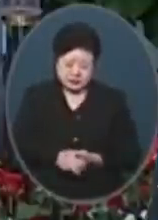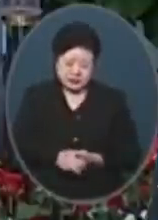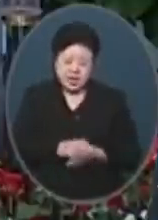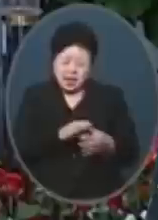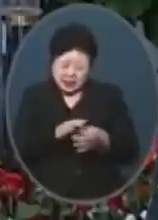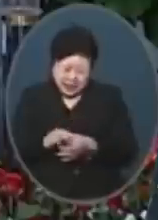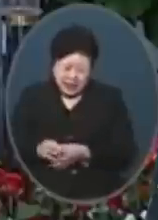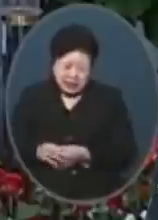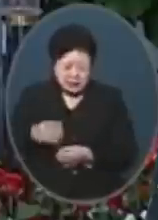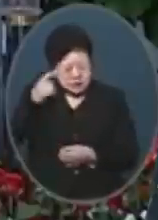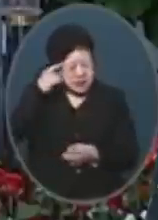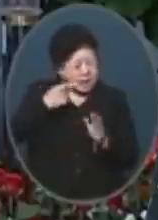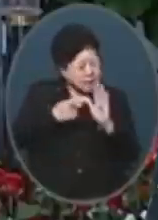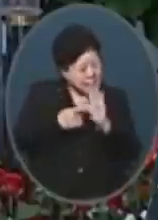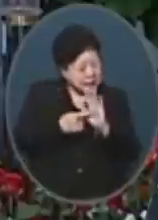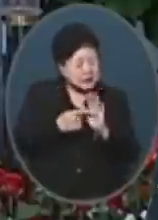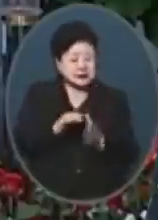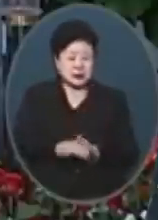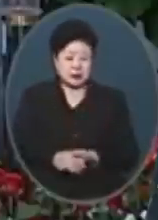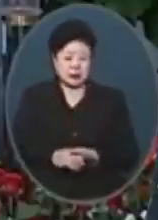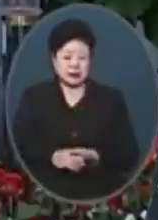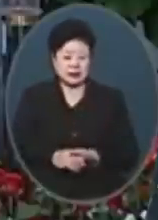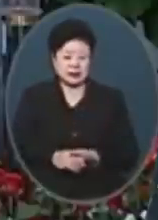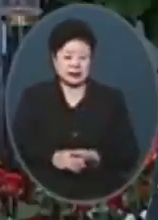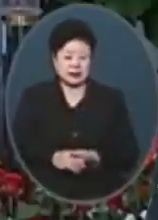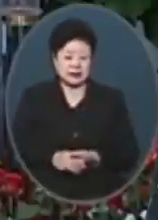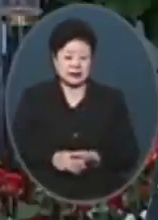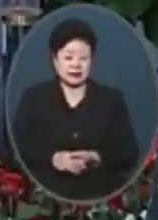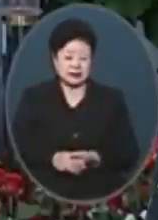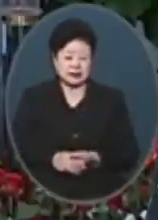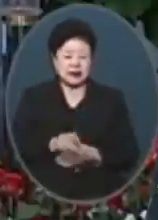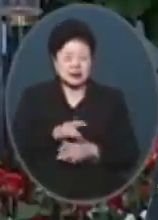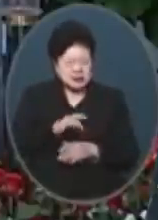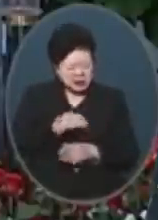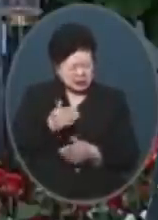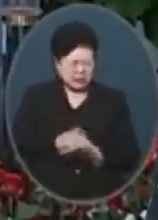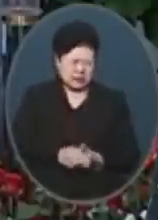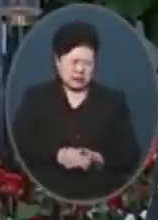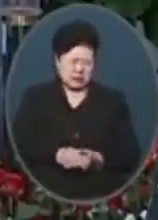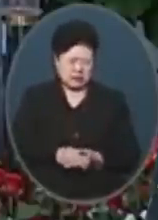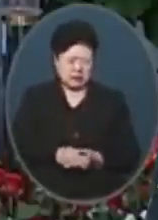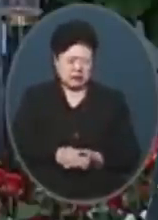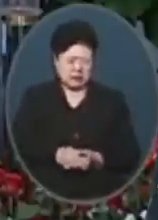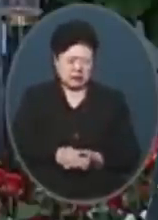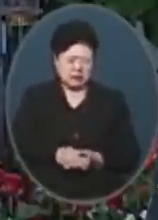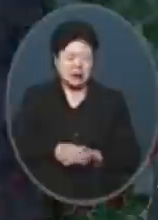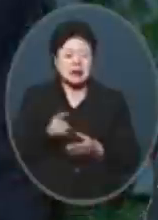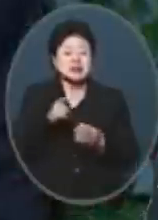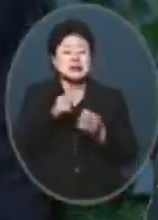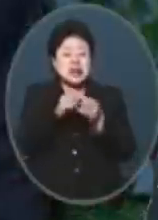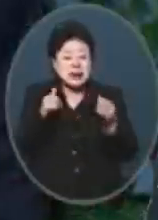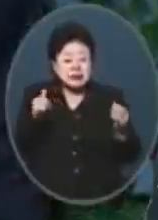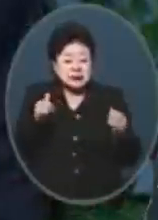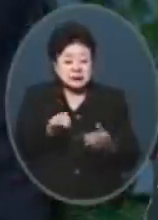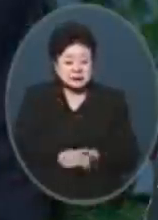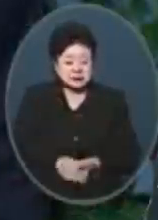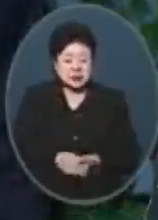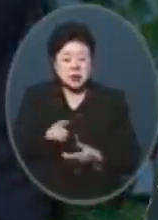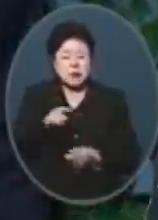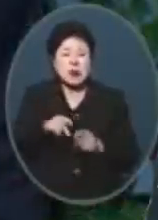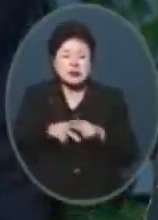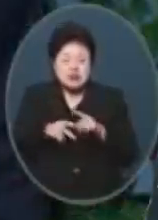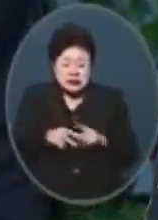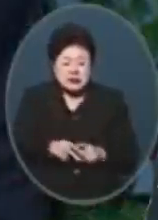계속 부정적으로 생각하면 그것이 습관이 되어서 그 사람은